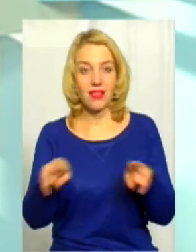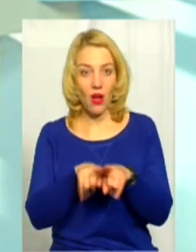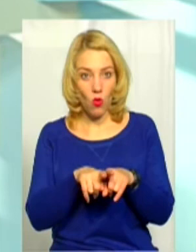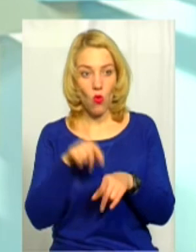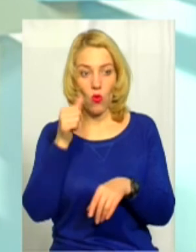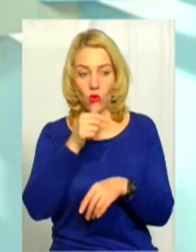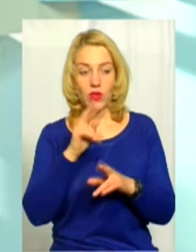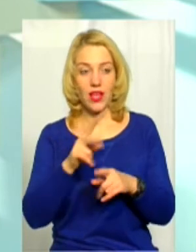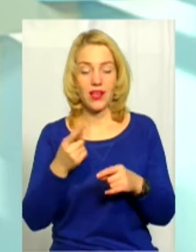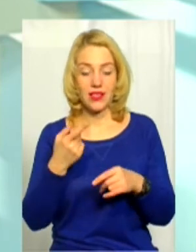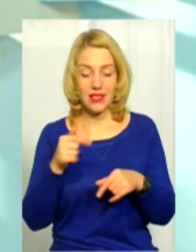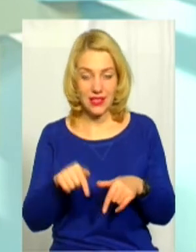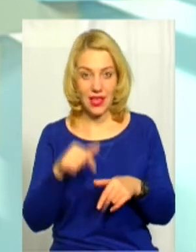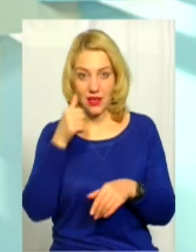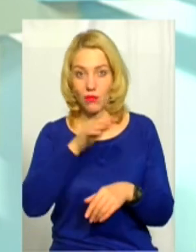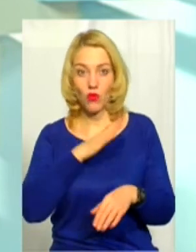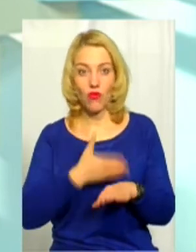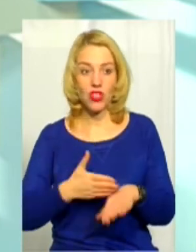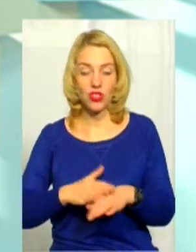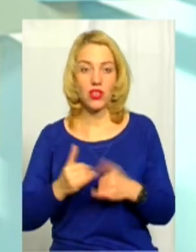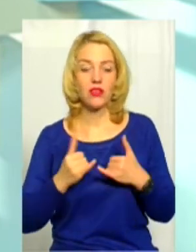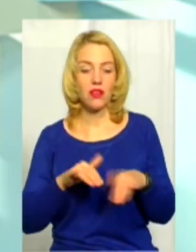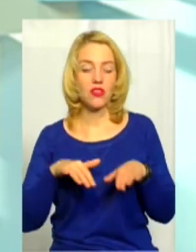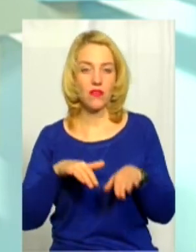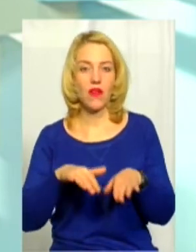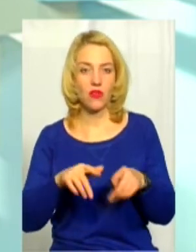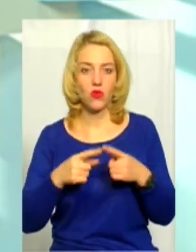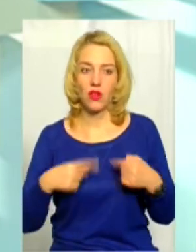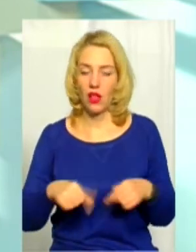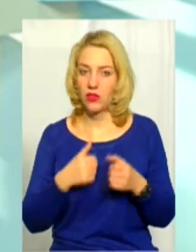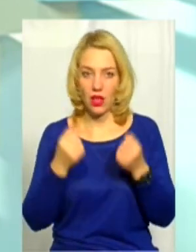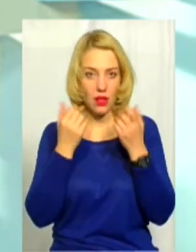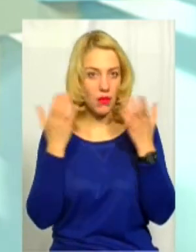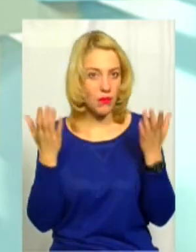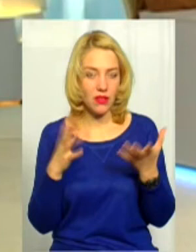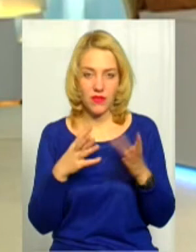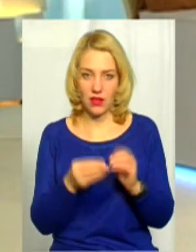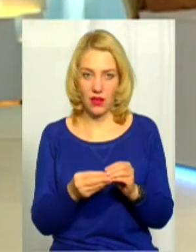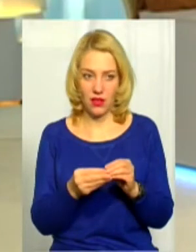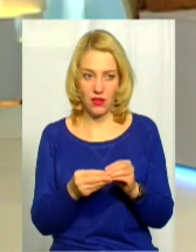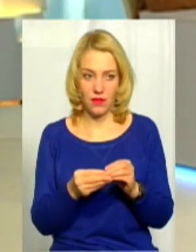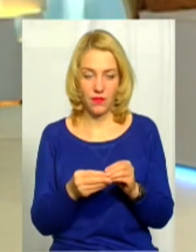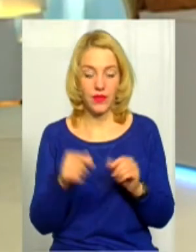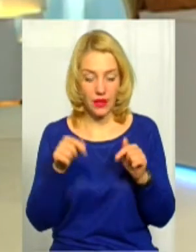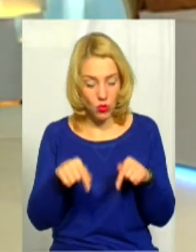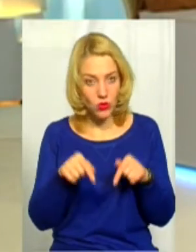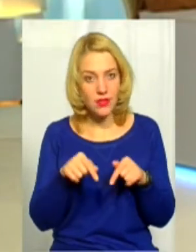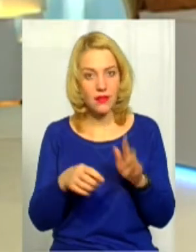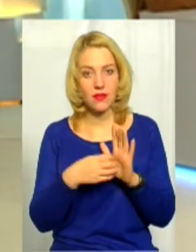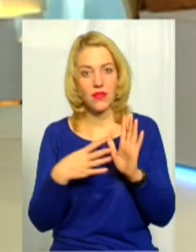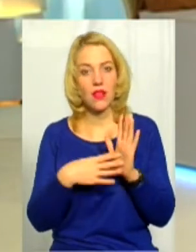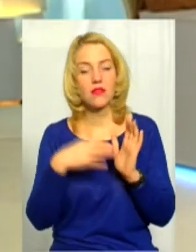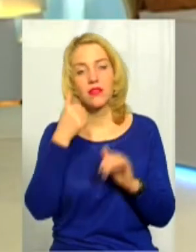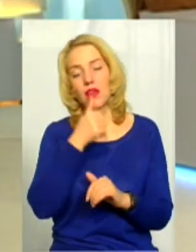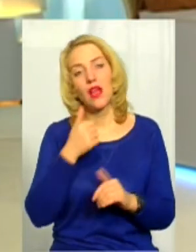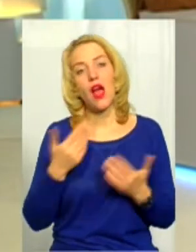як був цей рік важкий для швейної галузі, я не пам'ятаю за 30 років. 2019 рік. Як цей 2019